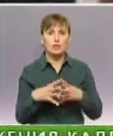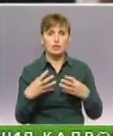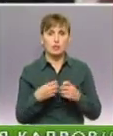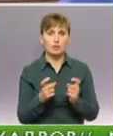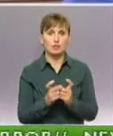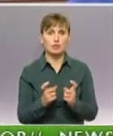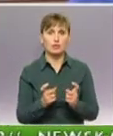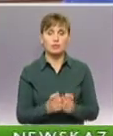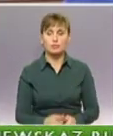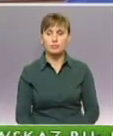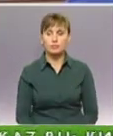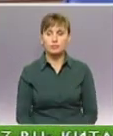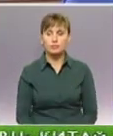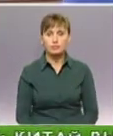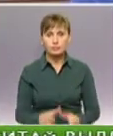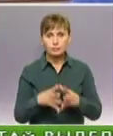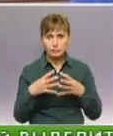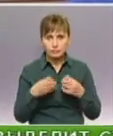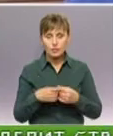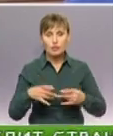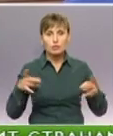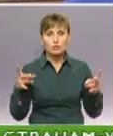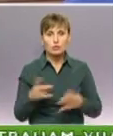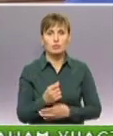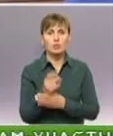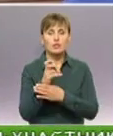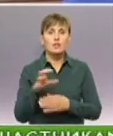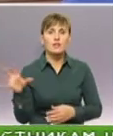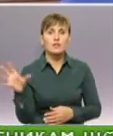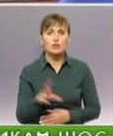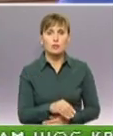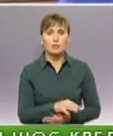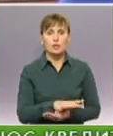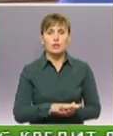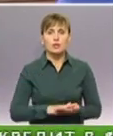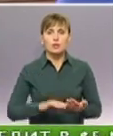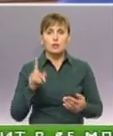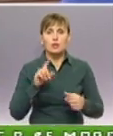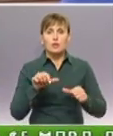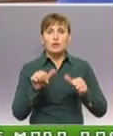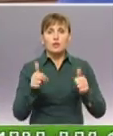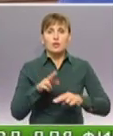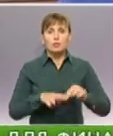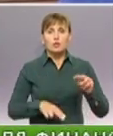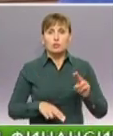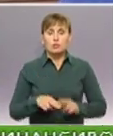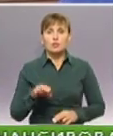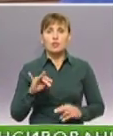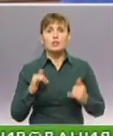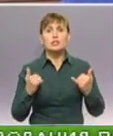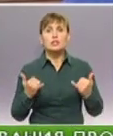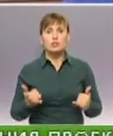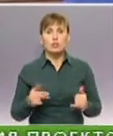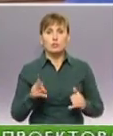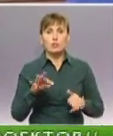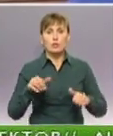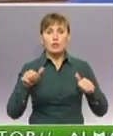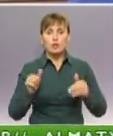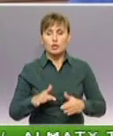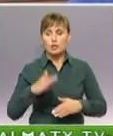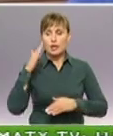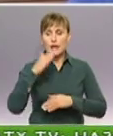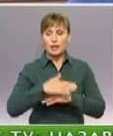ссоры. Семья, она нуждается в поддержке на всем протяжении, пока она формируется. И сейчас по решению